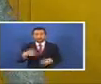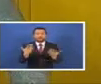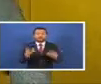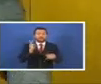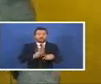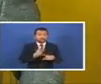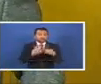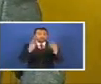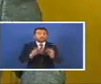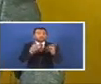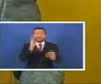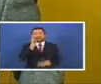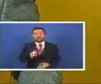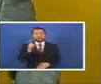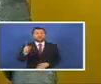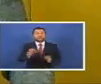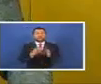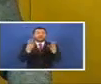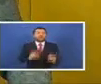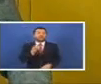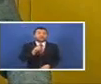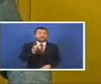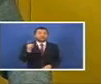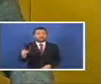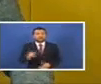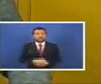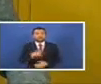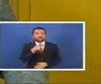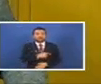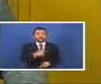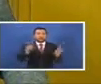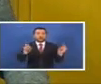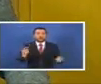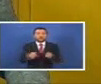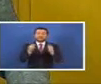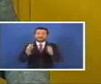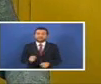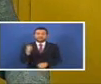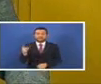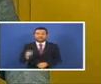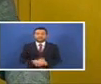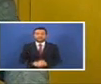elzem olarak neyi görüyor? Ne olmalı ki bu konuda harekete geçsin?